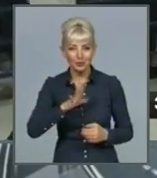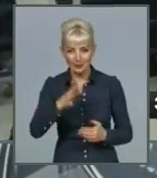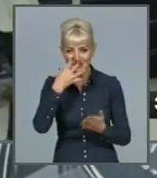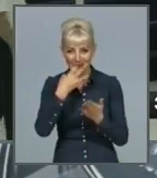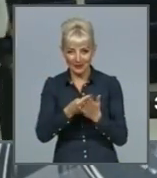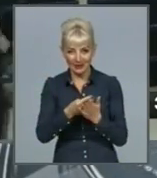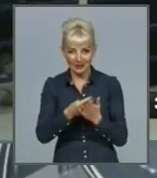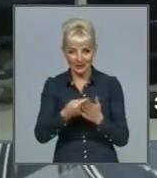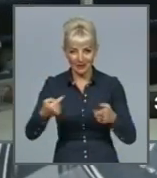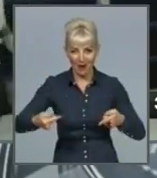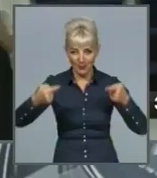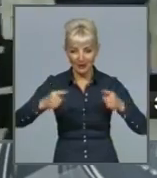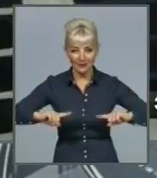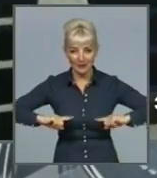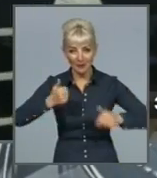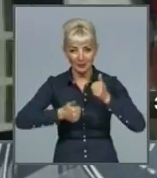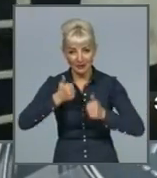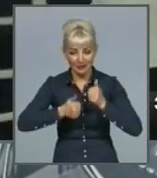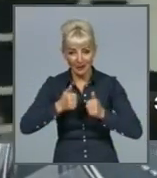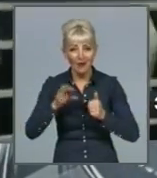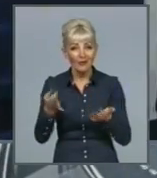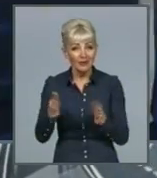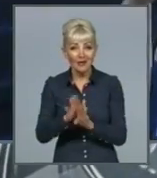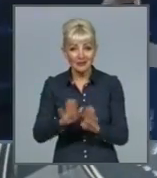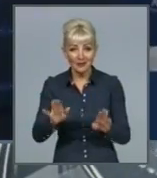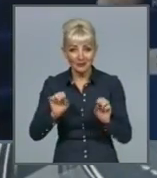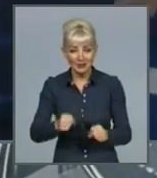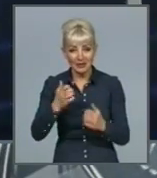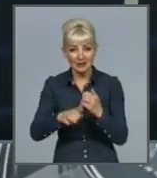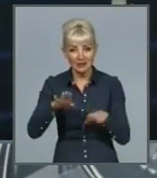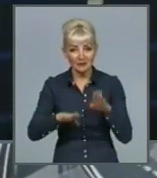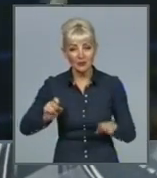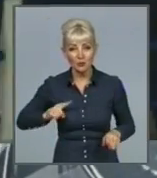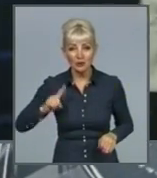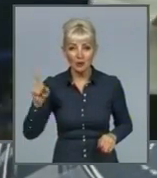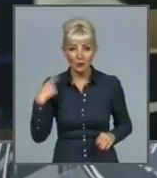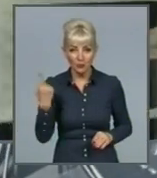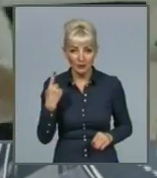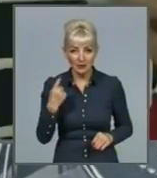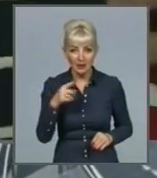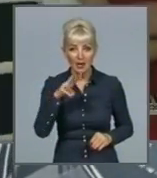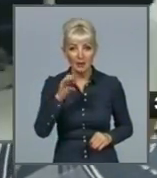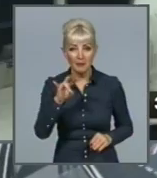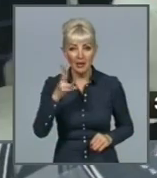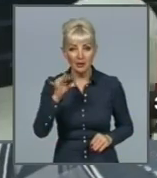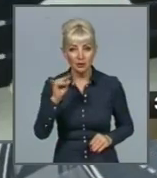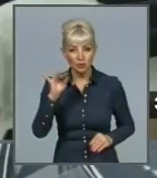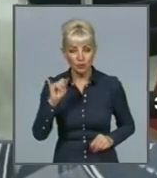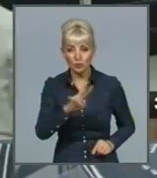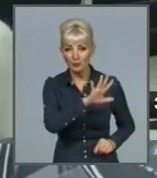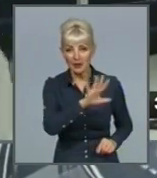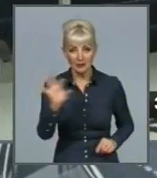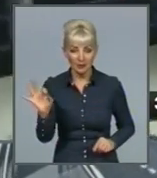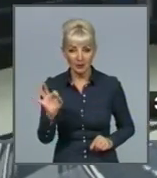финальном поединке Тагабицкий не оставил шансов средневесу из Одесской области Илье Мельничуку 5-0. Никита